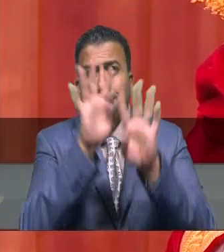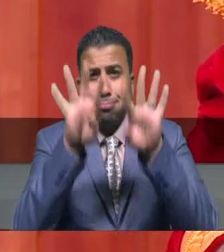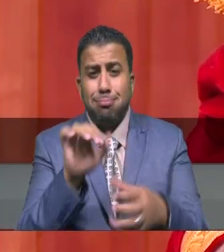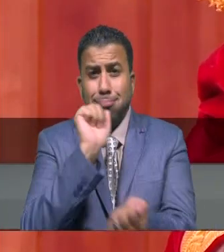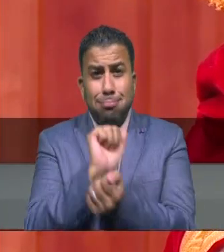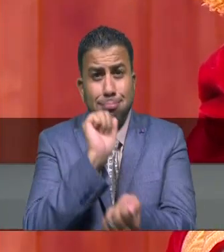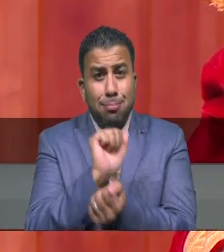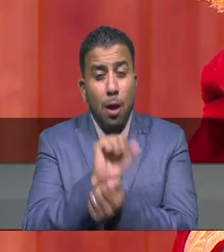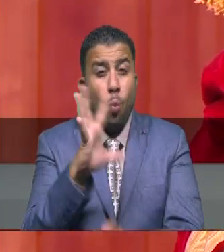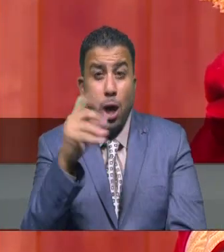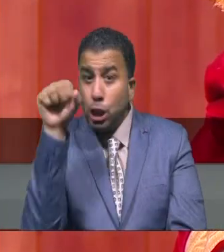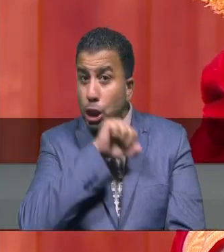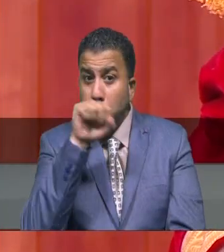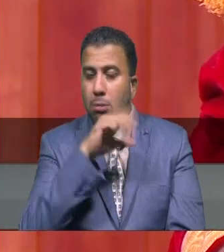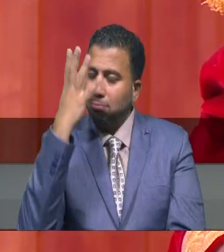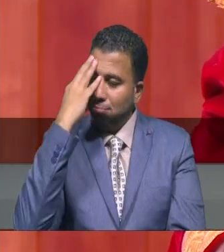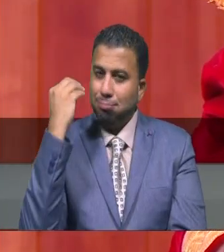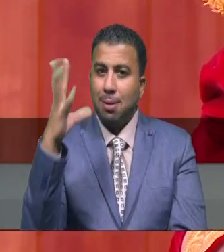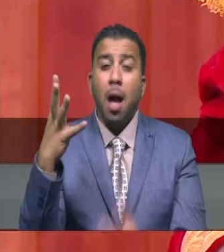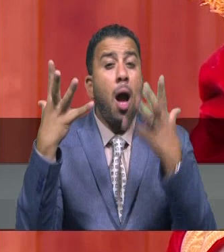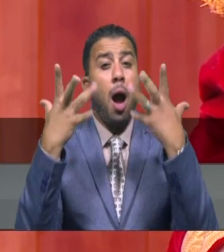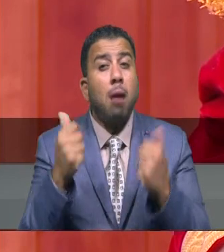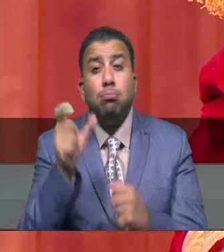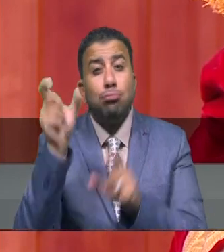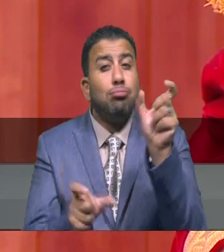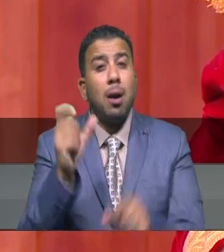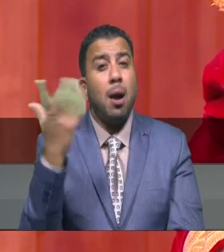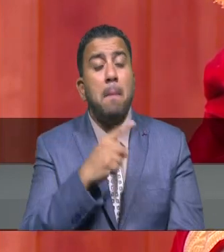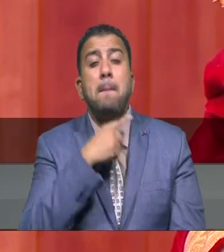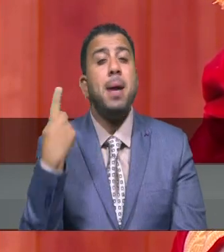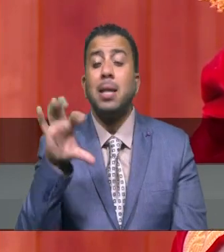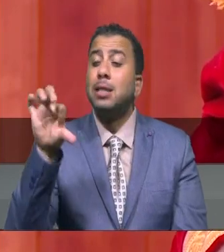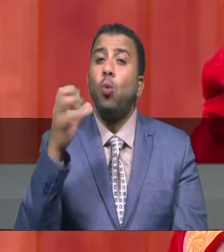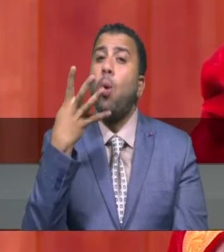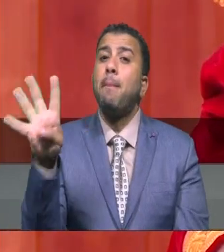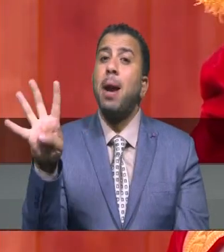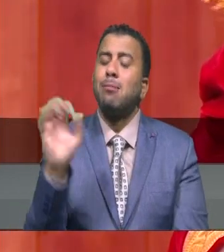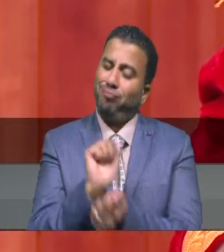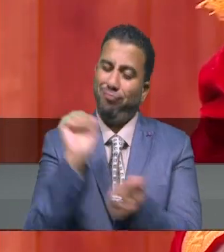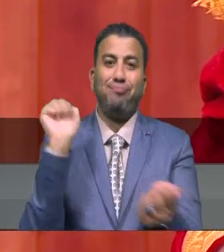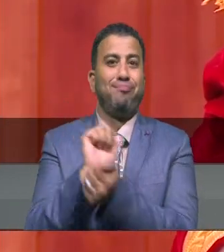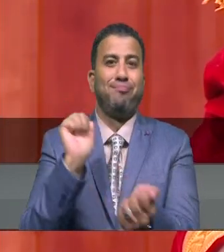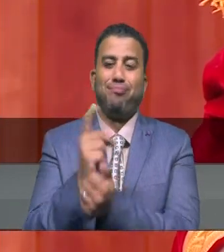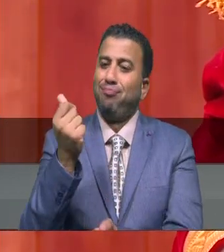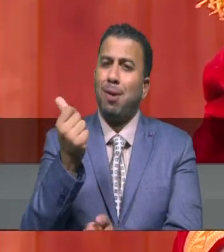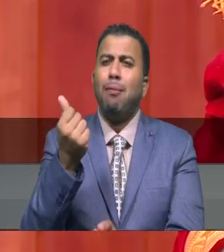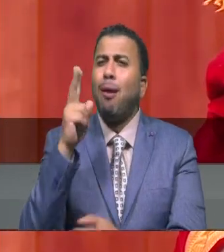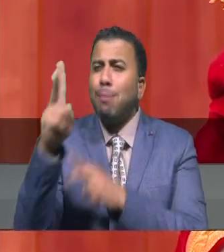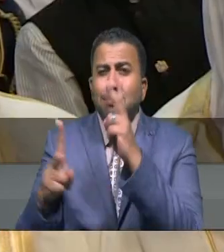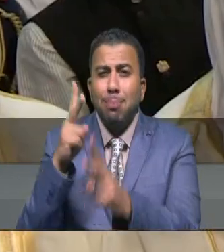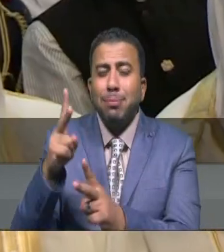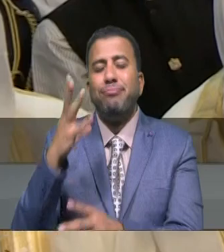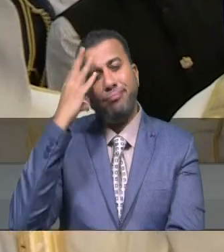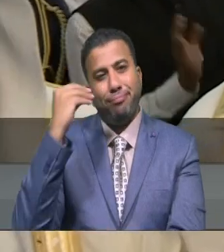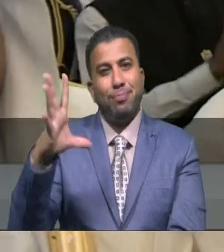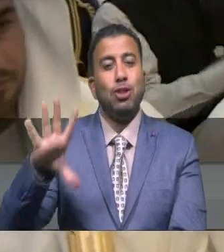في اماره الشارقه البالغ عددهم مائه وتسعه واربعين وتبلغ قيمه مديونياتهم ما يقارب